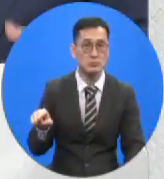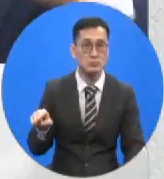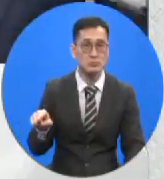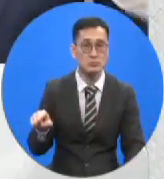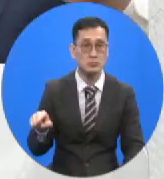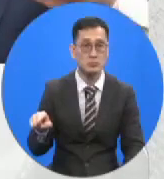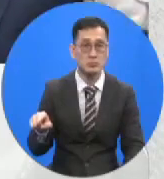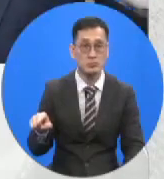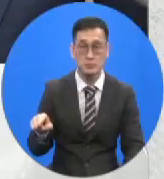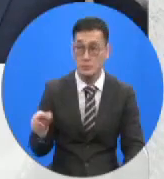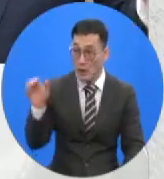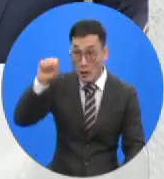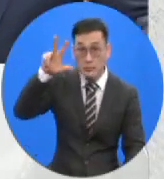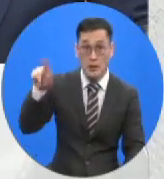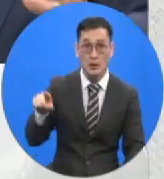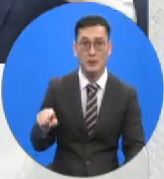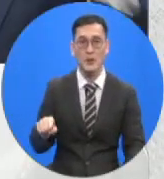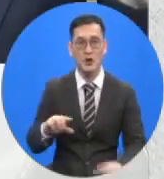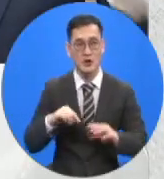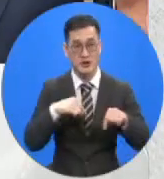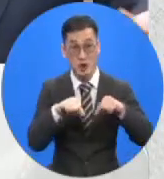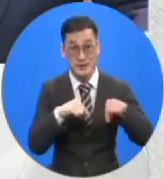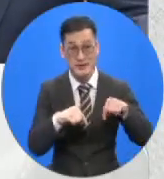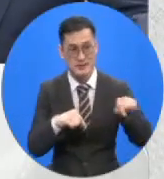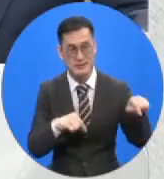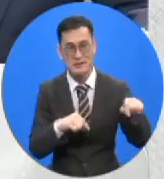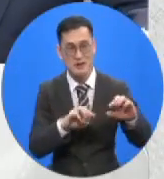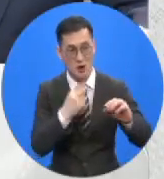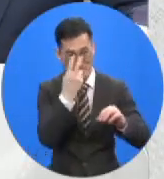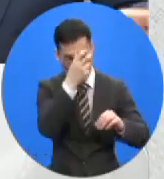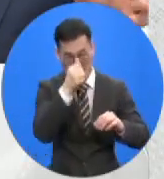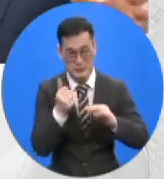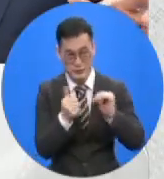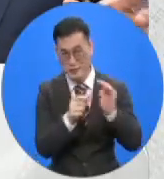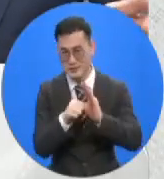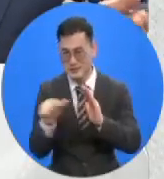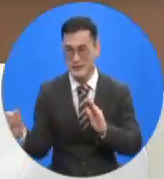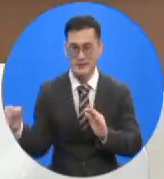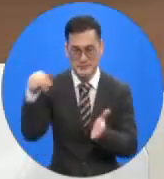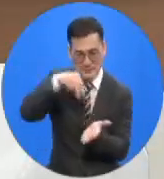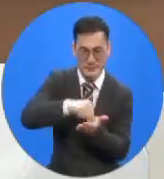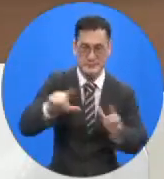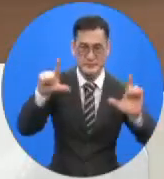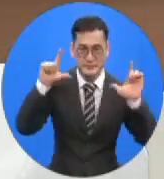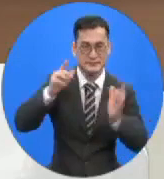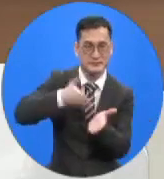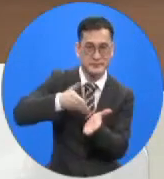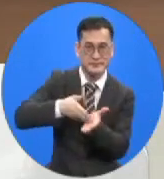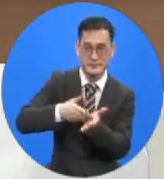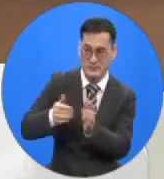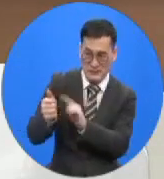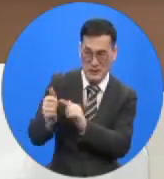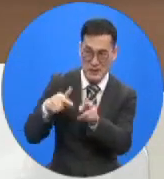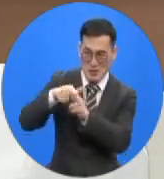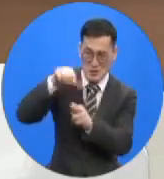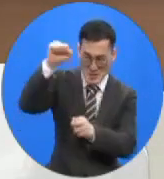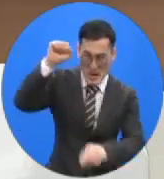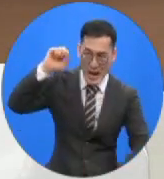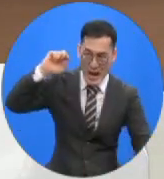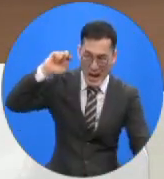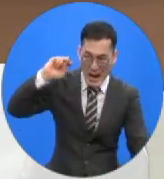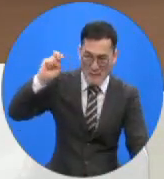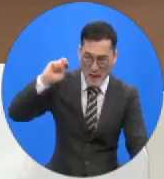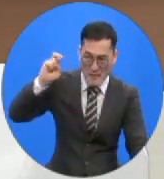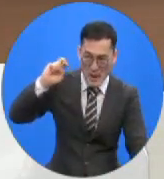위해서 검찰을 정치검찰이다, 정치적 목적이 있고 이런 식으로 이제 몰아가면서 하는 것은 제가 보기에는 포토라인에 안 서는